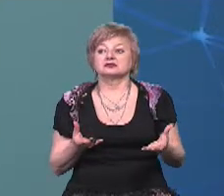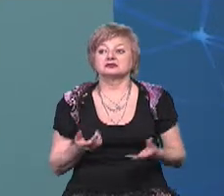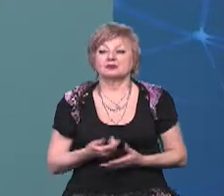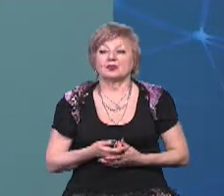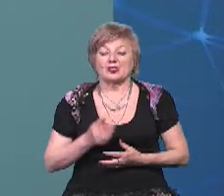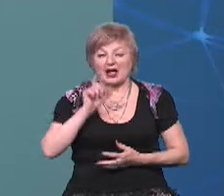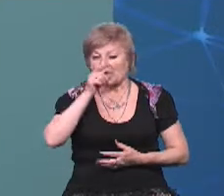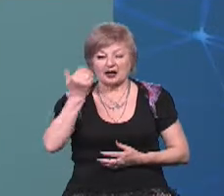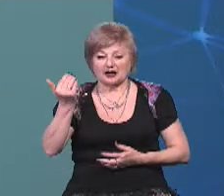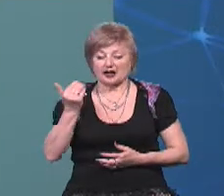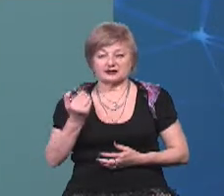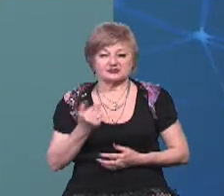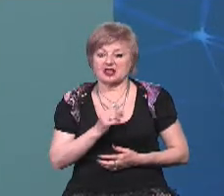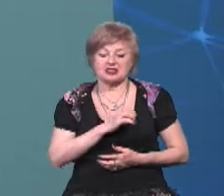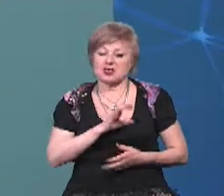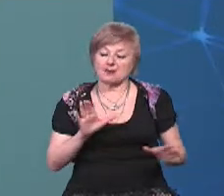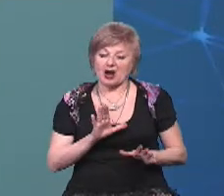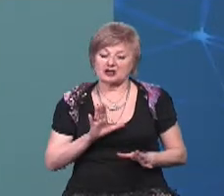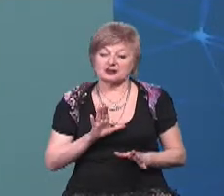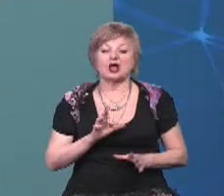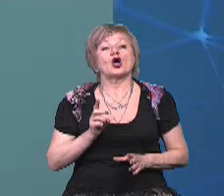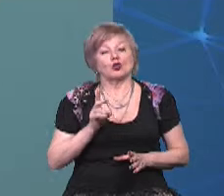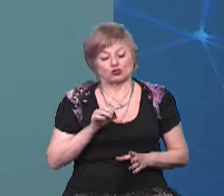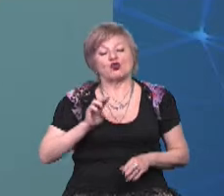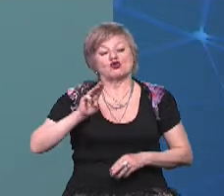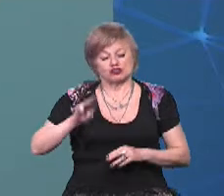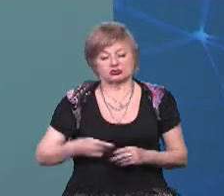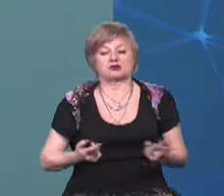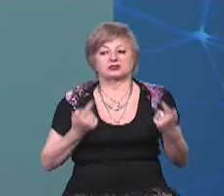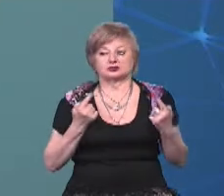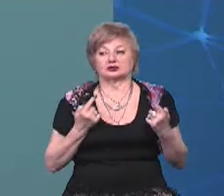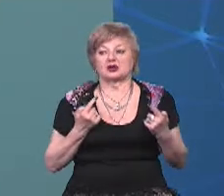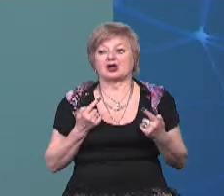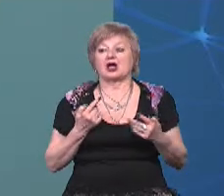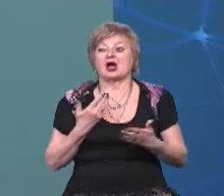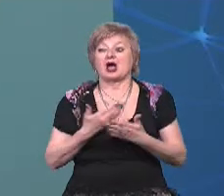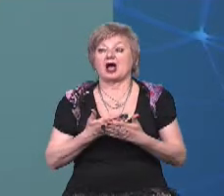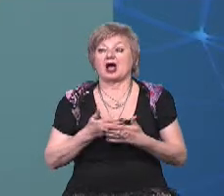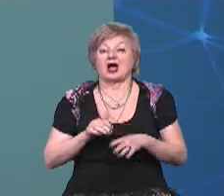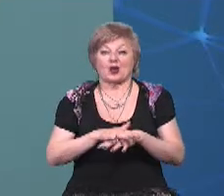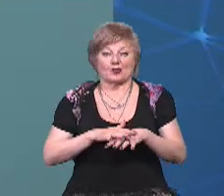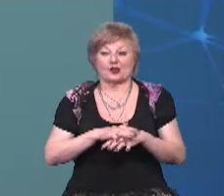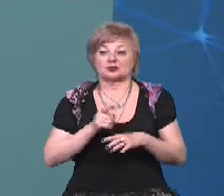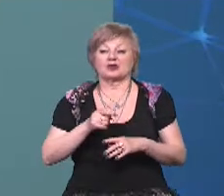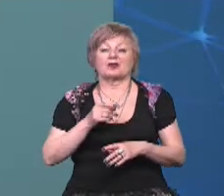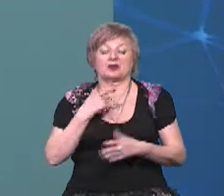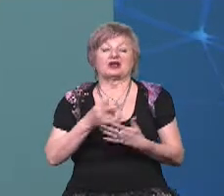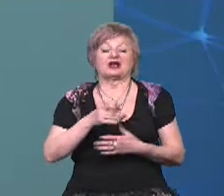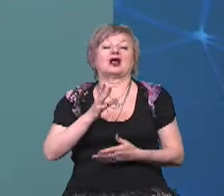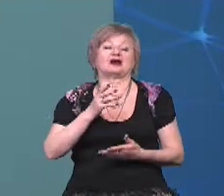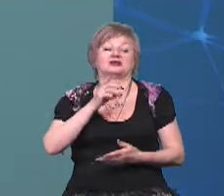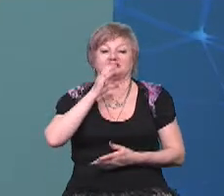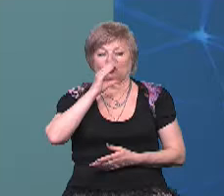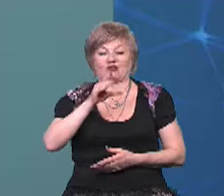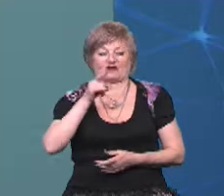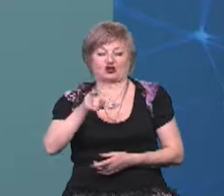Греція теж, вона не дуже багата країна. Вона... А от в громадському транспорті, хоч покурити в Греції, як в нас маршрутчики, да, курять